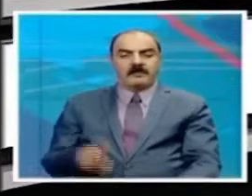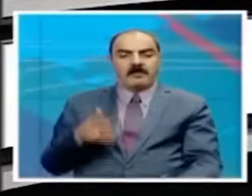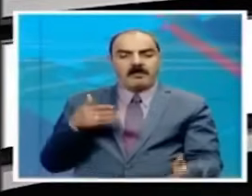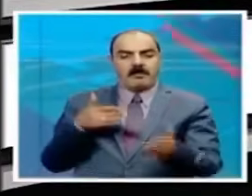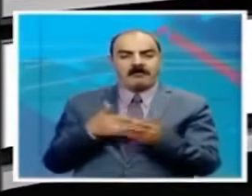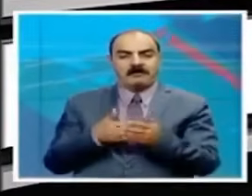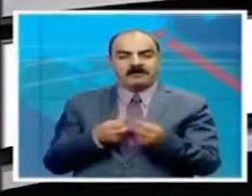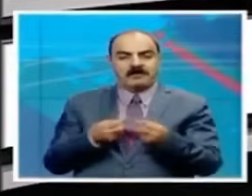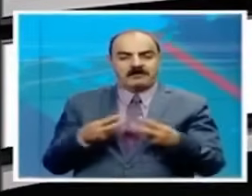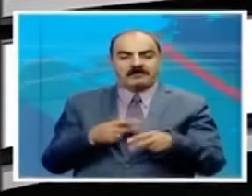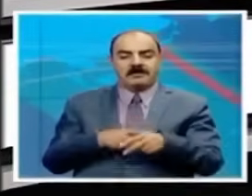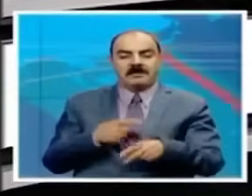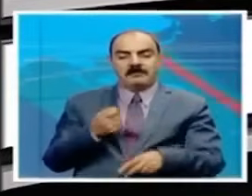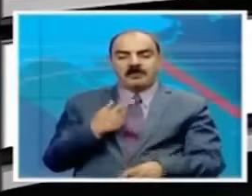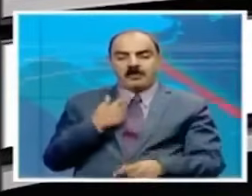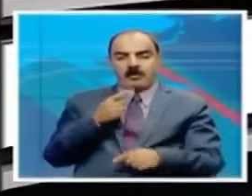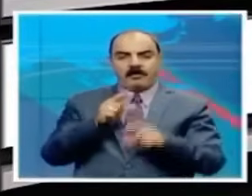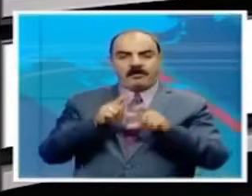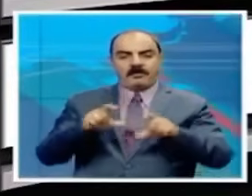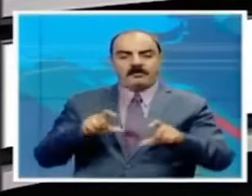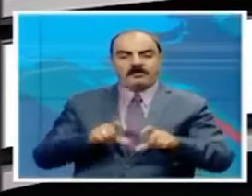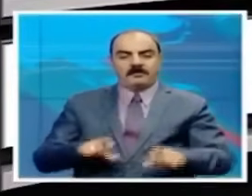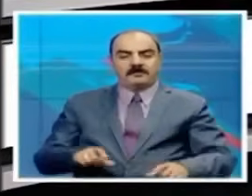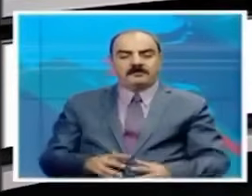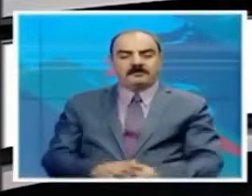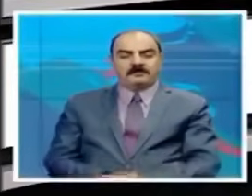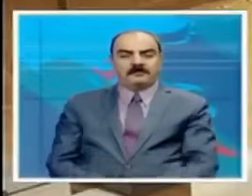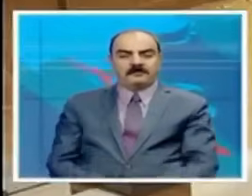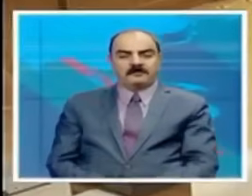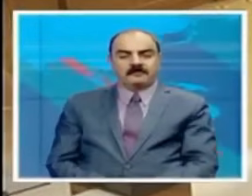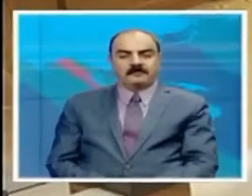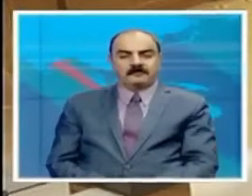نهاية الخامسة، وهذا تذكير بأبرز ما جاء بها من عناوين.